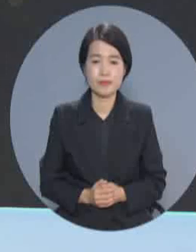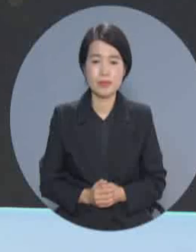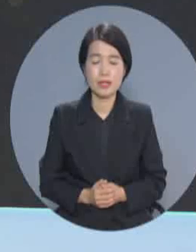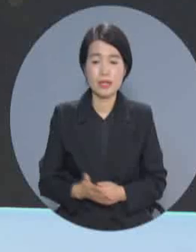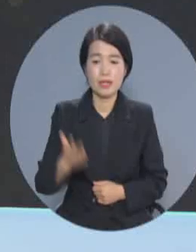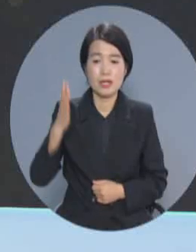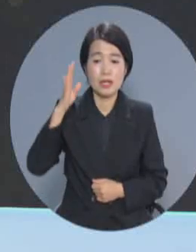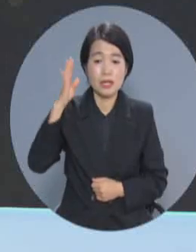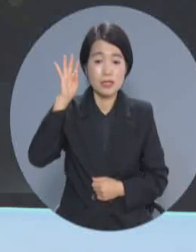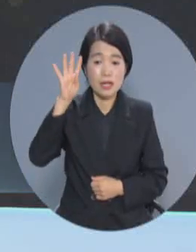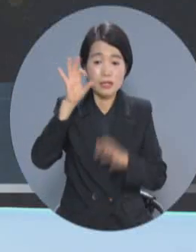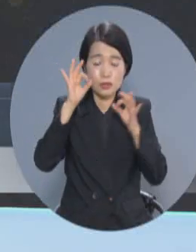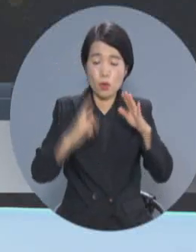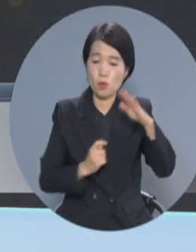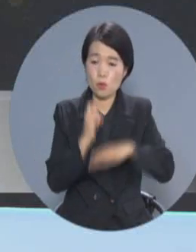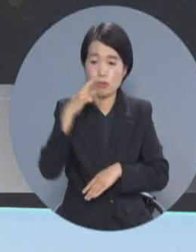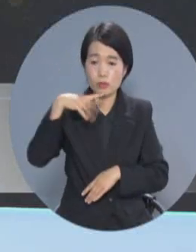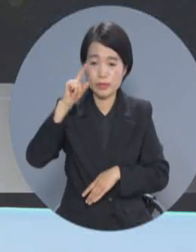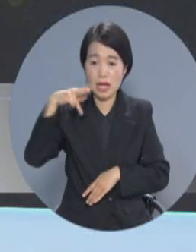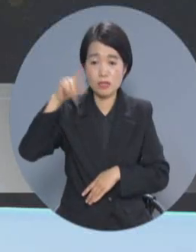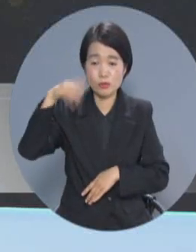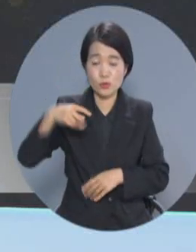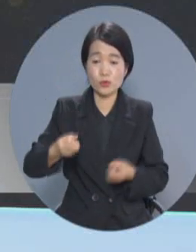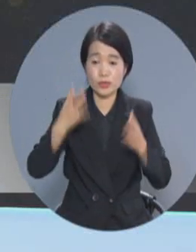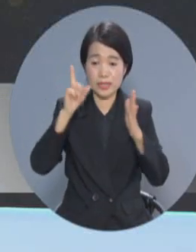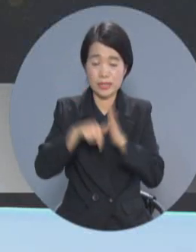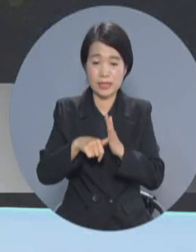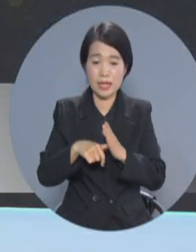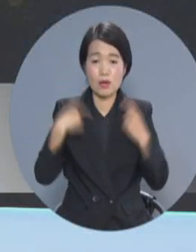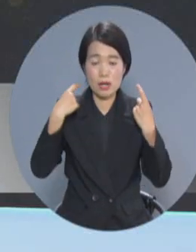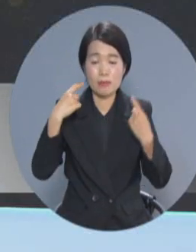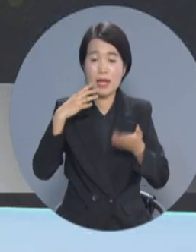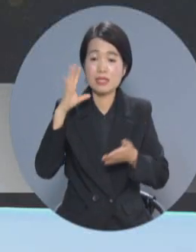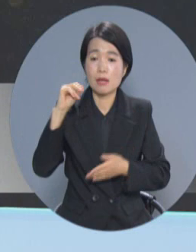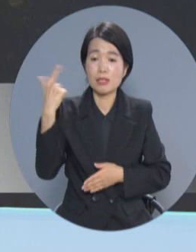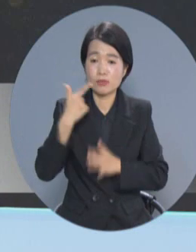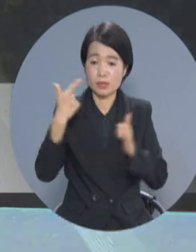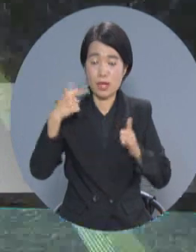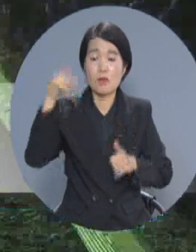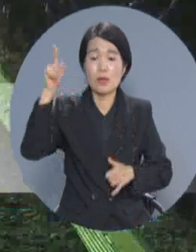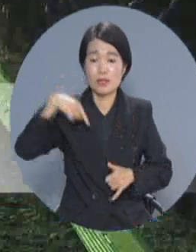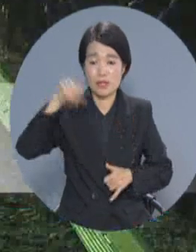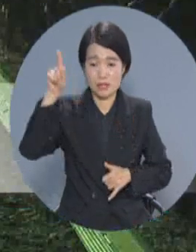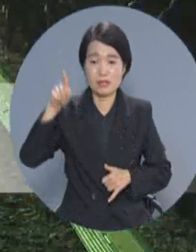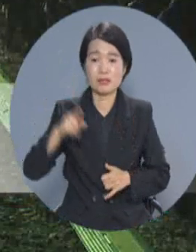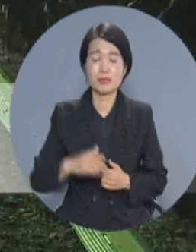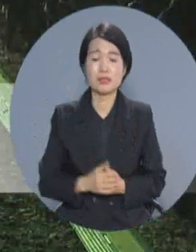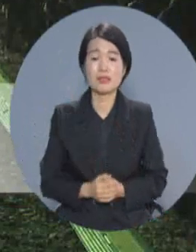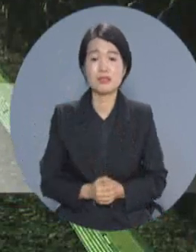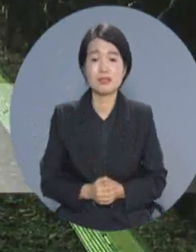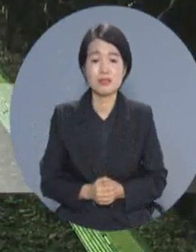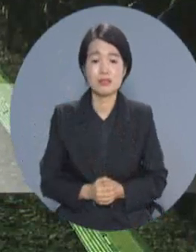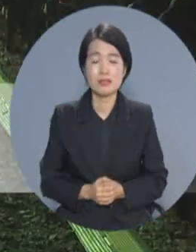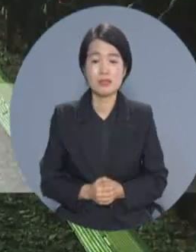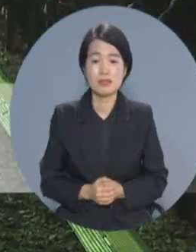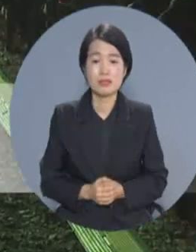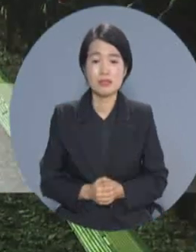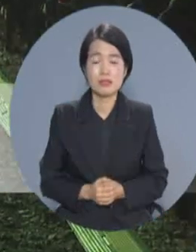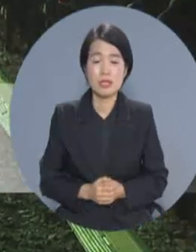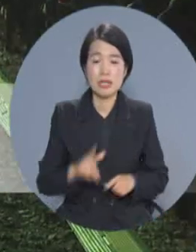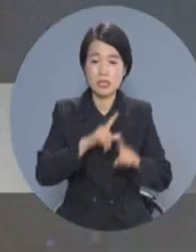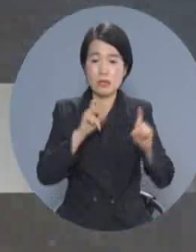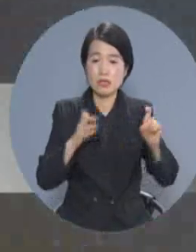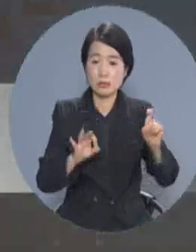지난 나흘간 열린 고흥 유자 석류축제 관람객 4만 6천여 명이 다녀간 것으로 집계됐습니다. 지난